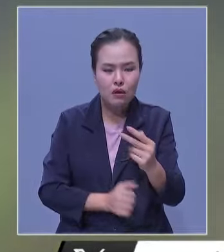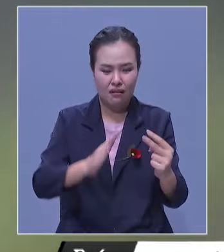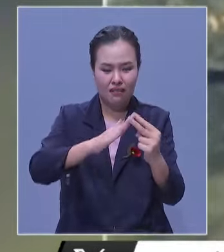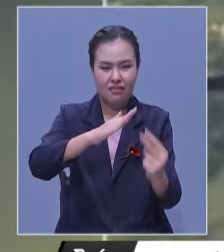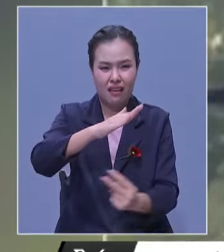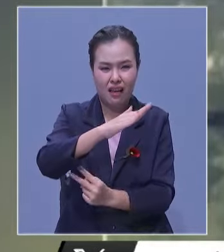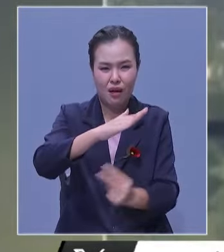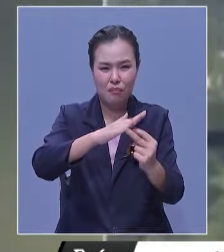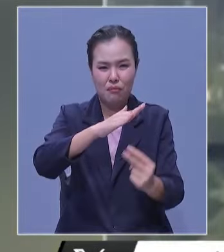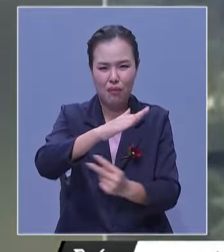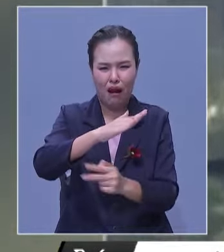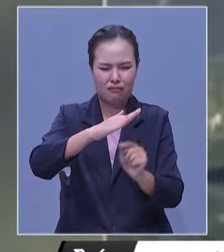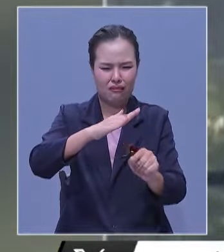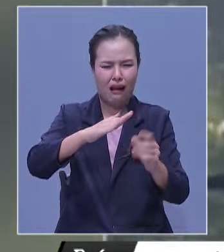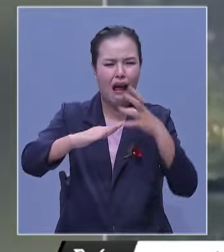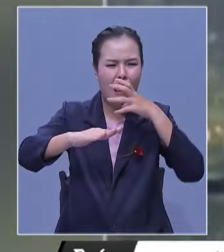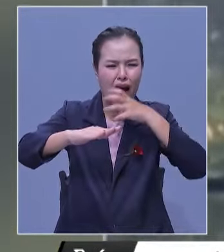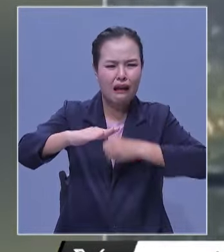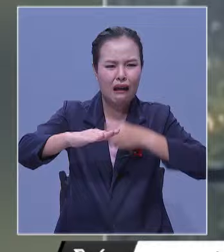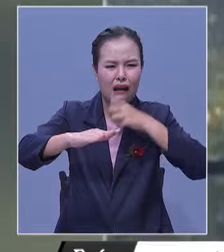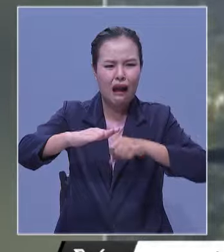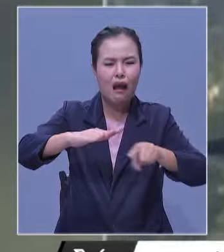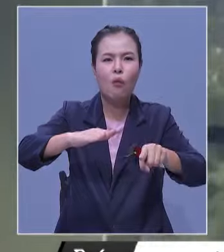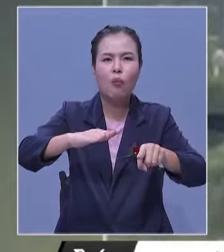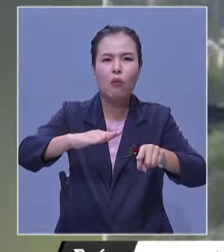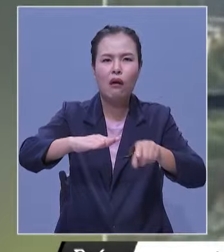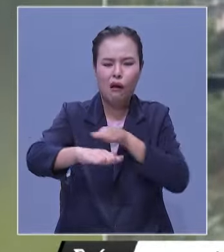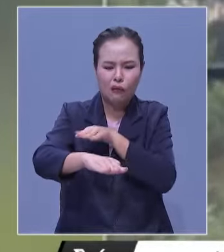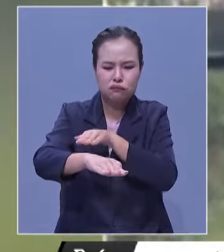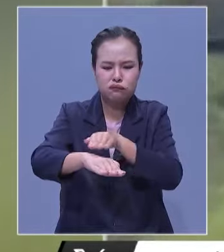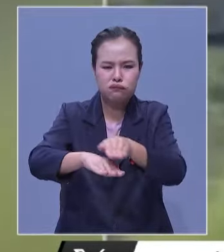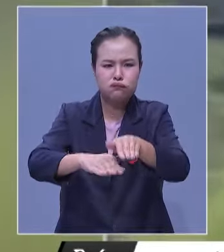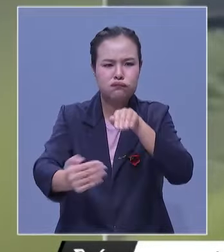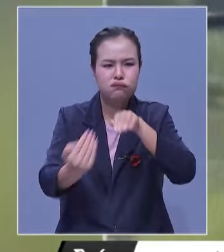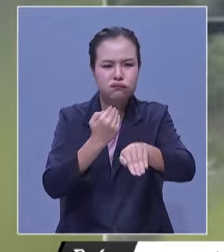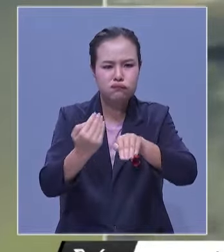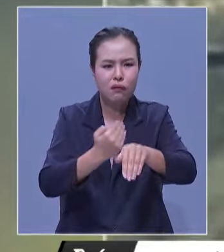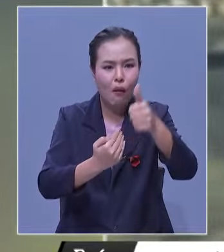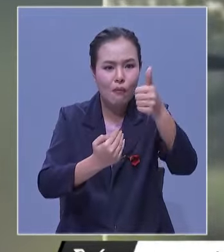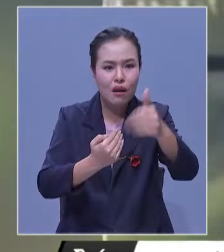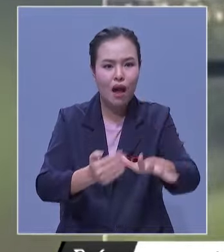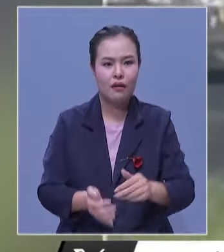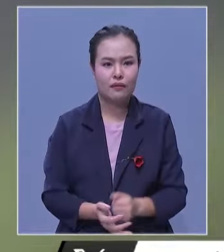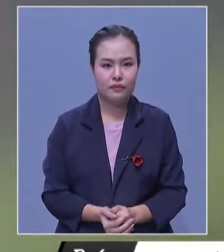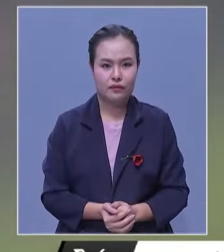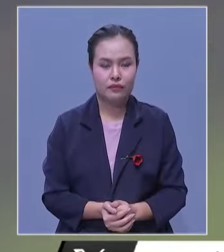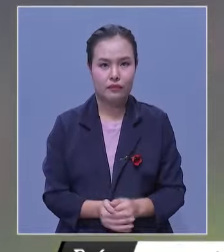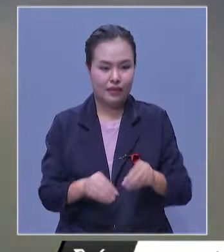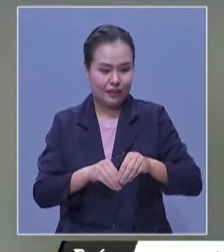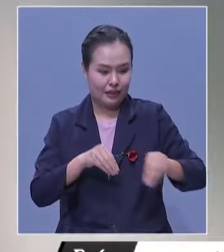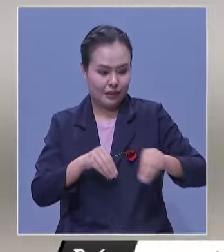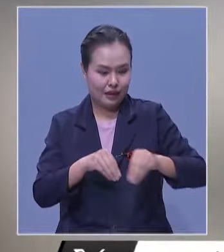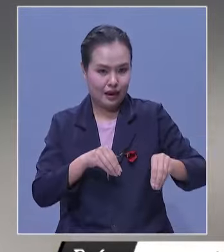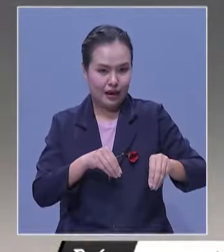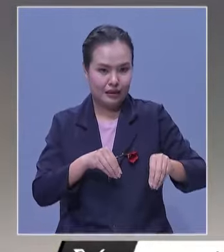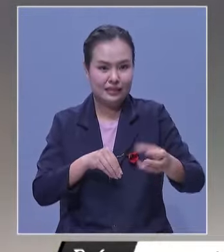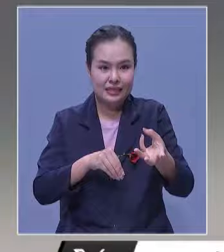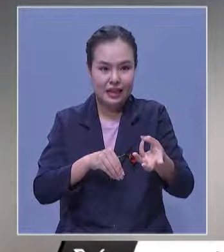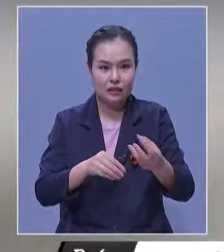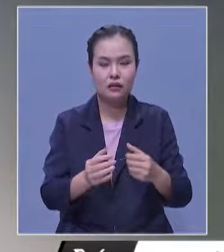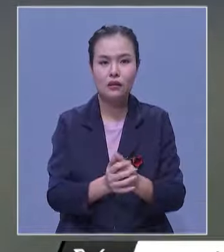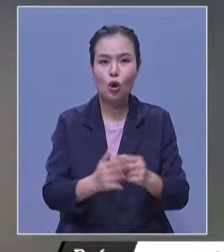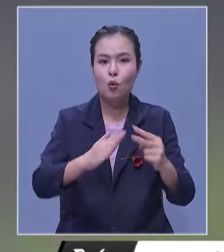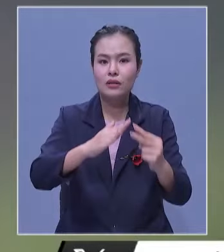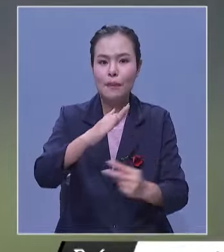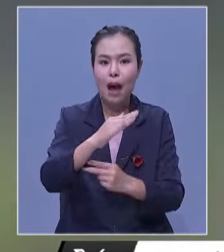พานมันไม่น่าใช้การได้นะไม่น่าจะขับผ่านไปได้นะครับรวมถึงห่างจากจุดนั้นไปไม่ไกลเนี่ยมันมีสะพานปูนอยู่ด้